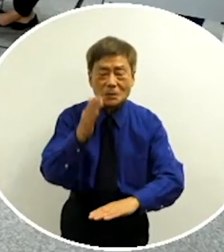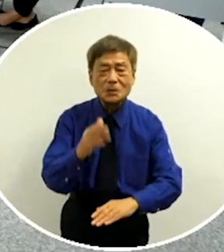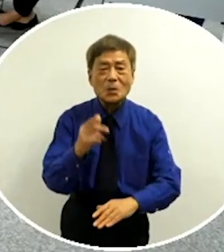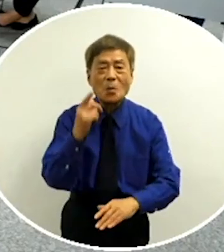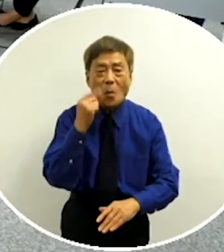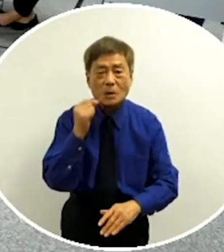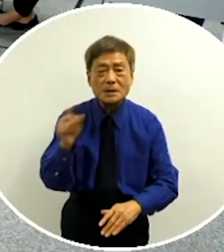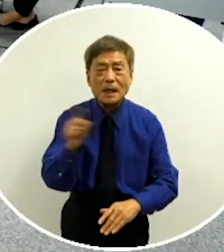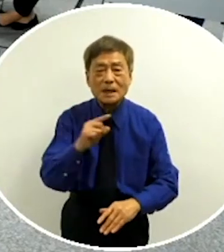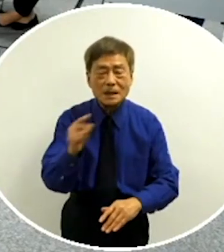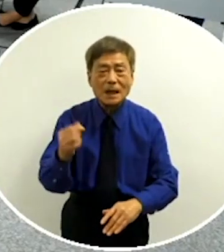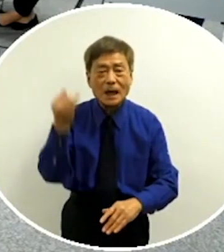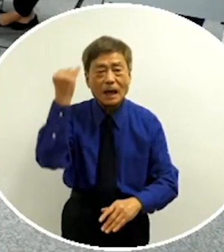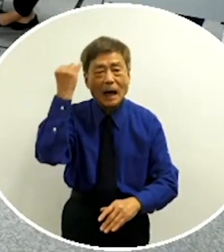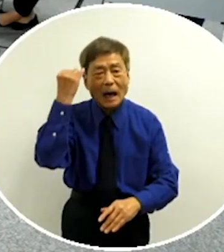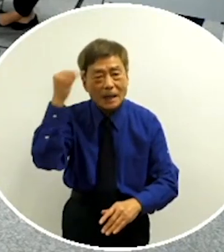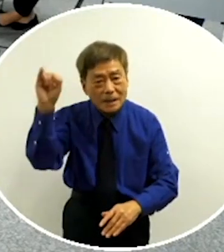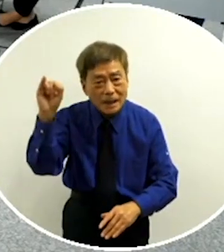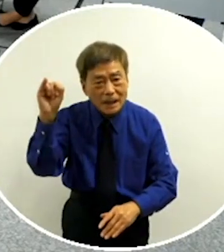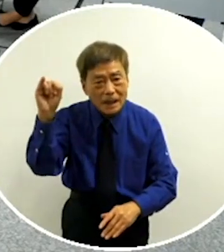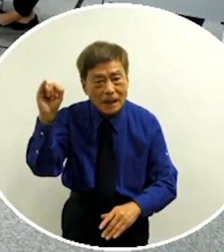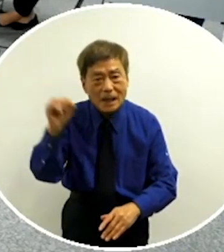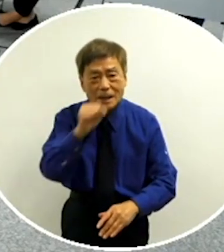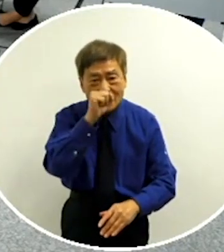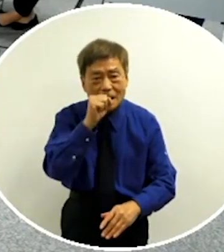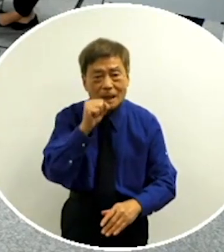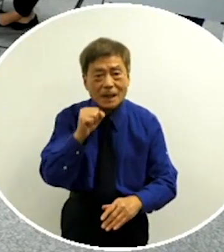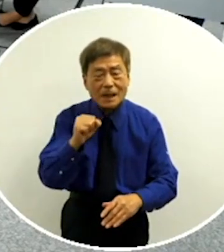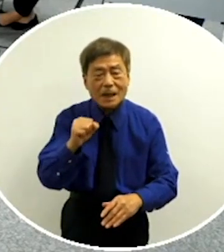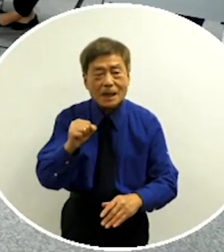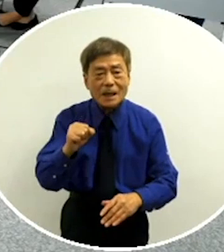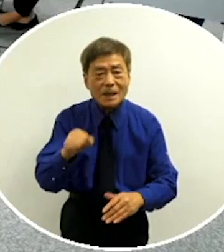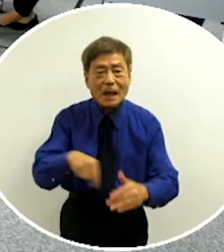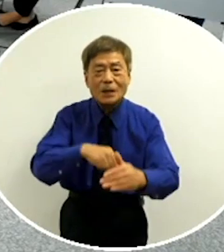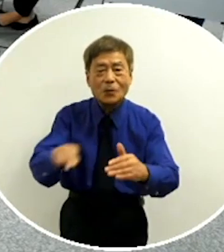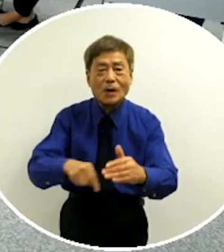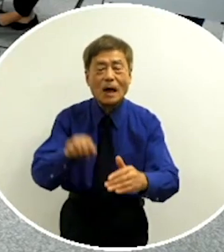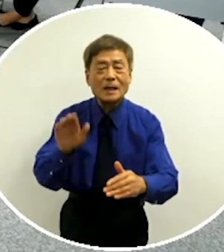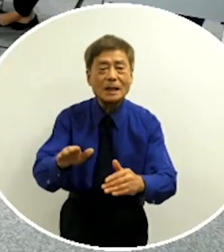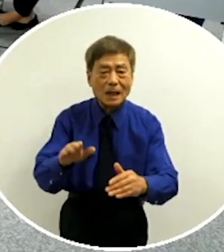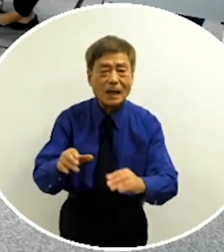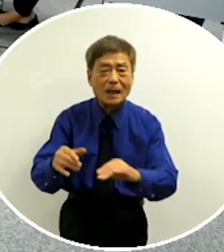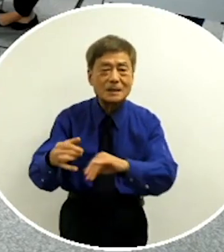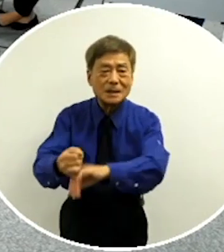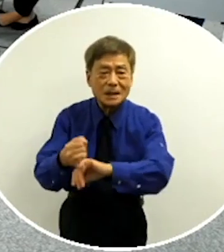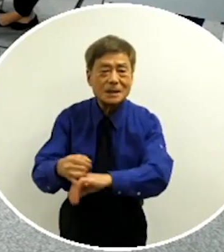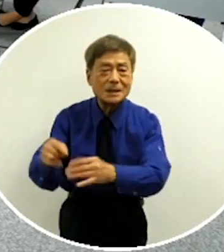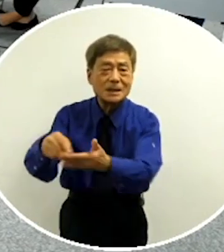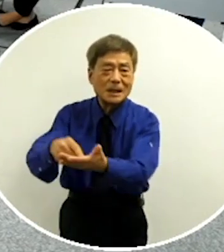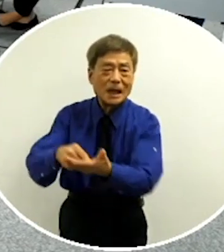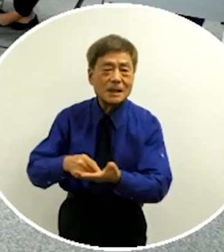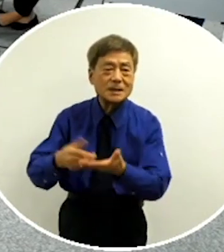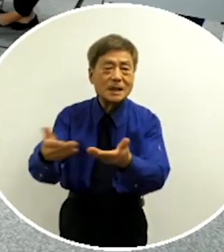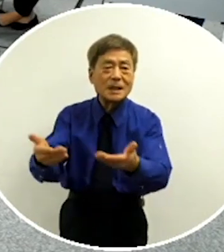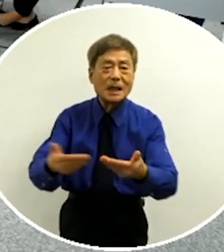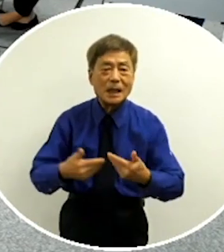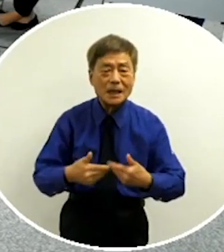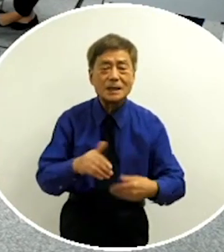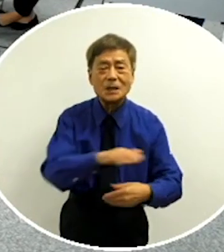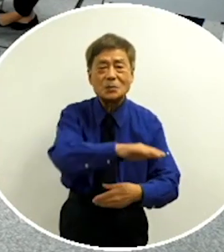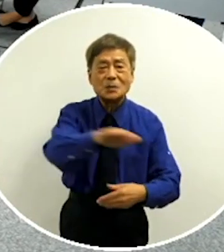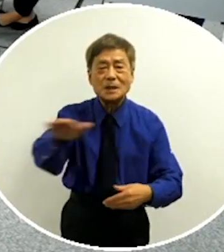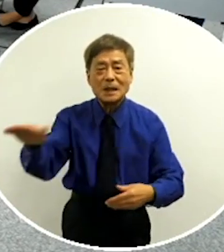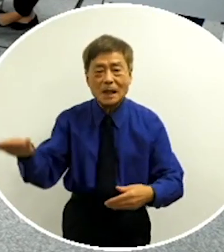たらとにかくそれを成功例として横展開できるようにみんなで共有していくそのことをできるのは